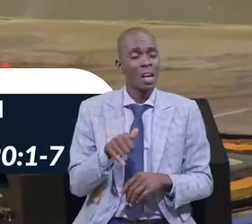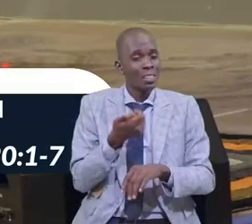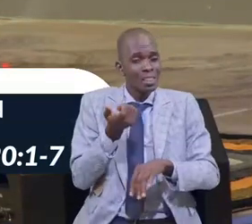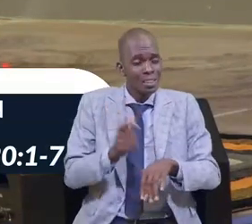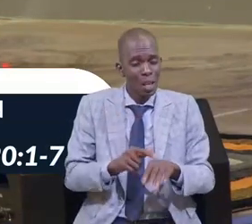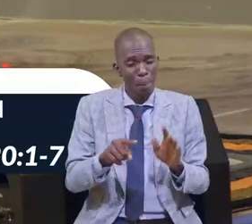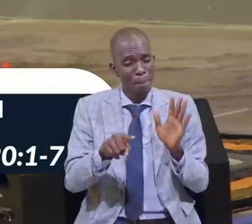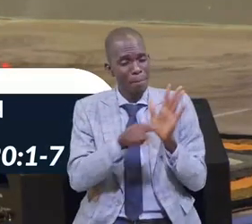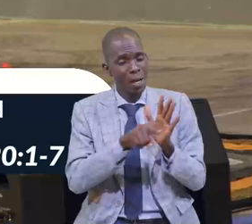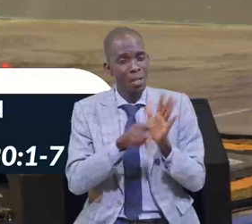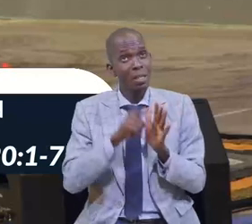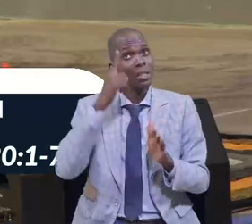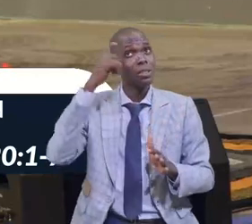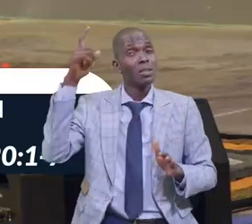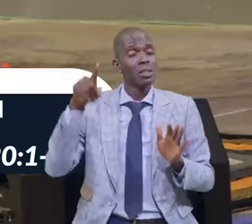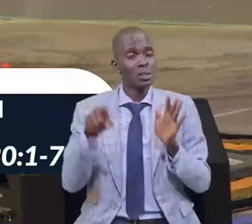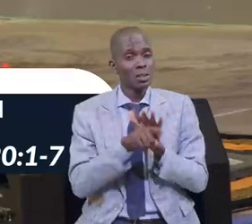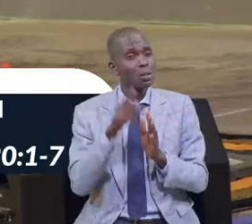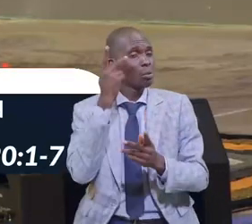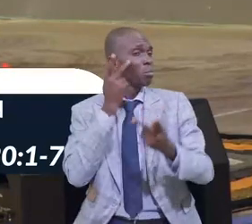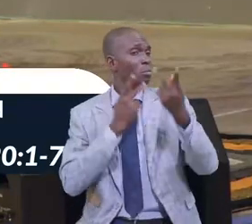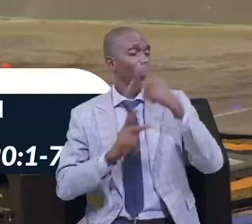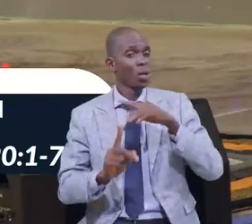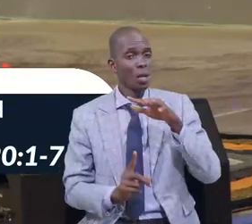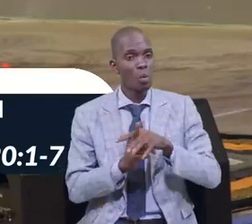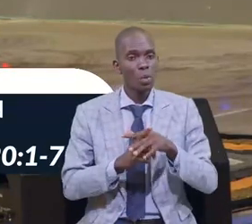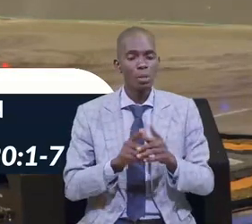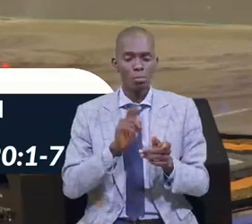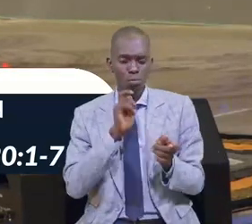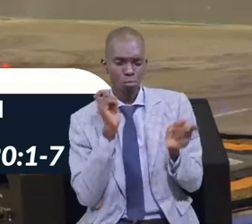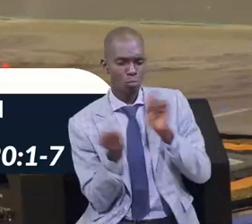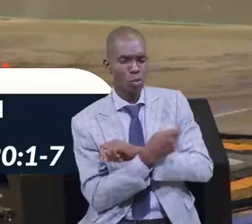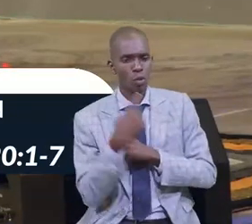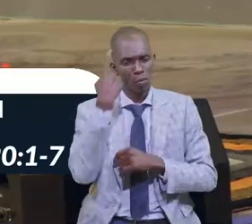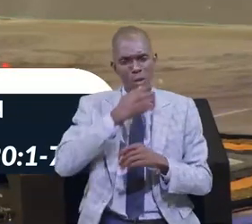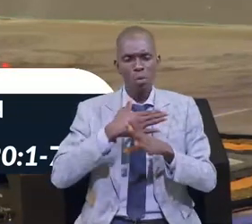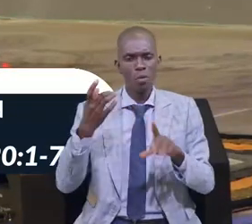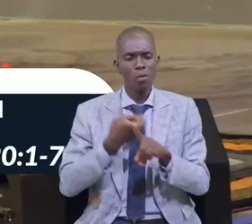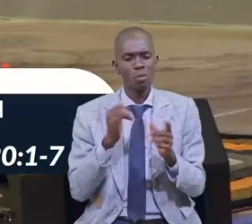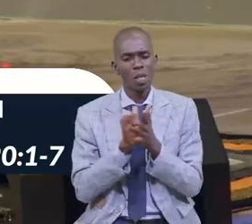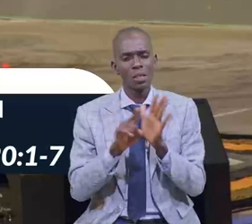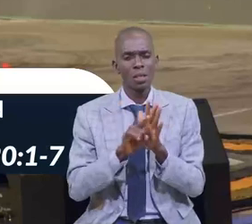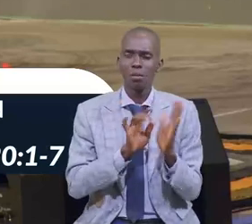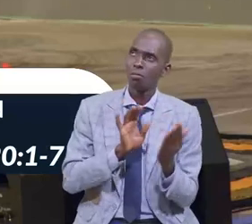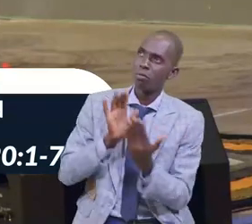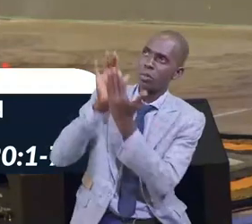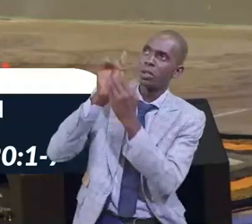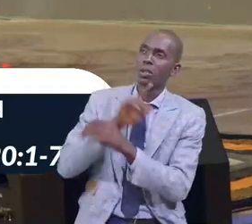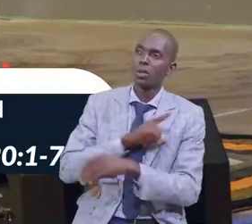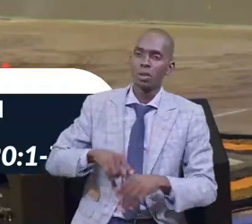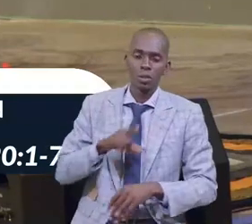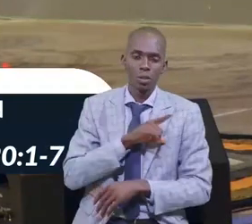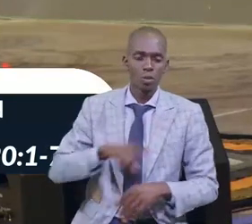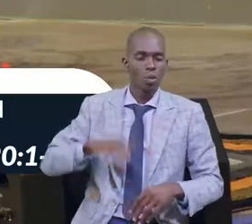Toutes les fois qu'un cauchemar, qu'une prophétie négative vient à vous, détournez-vous-en et priez le Seigneur. Le